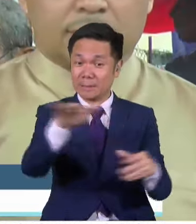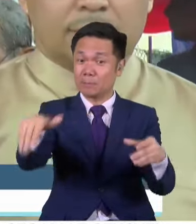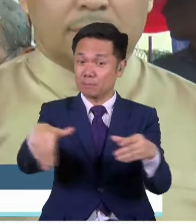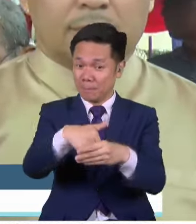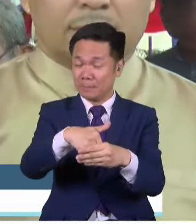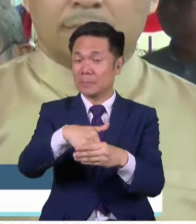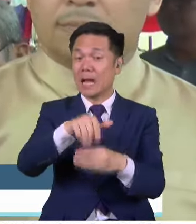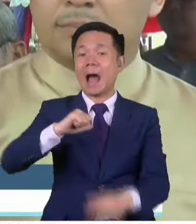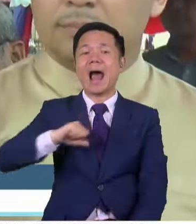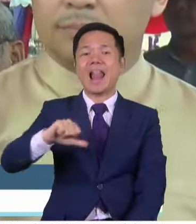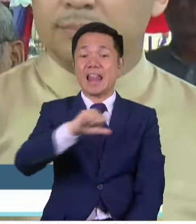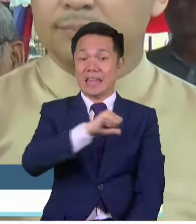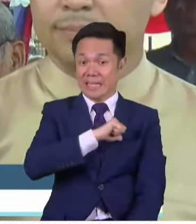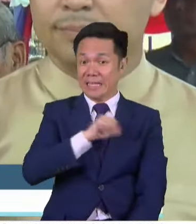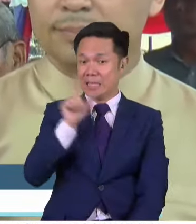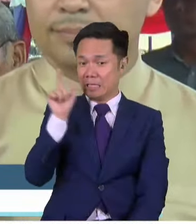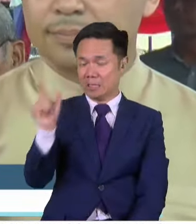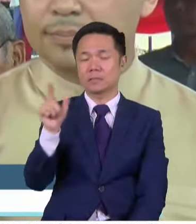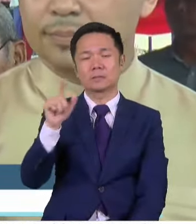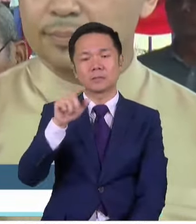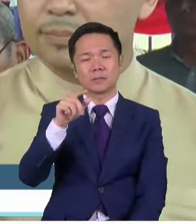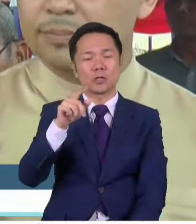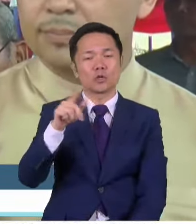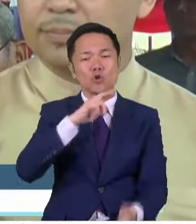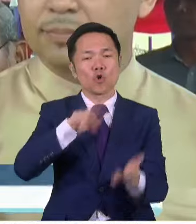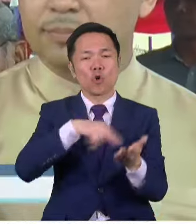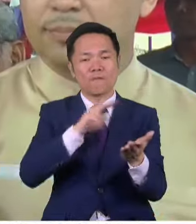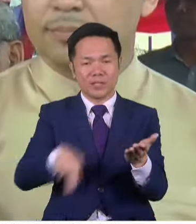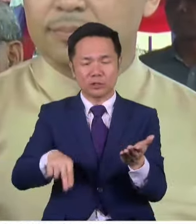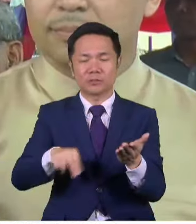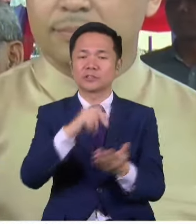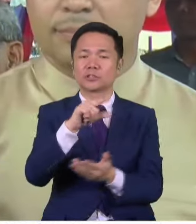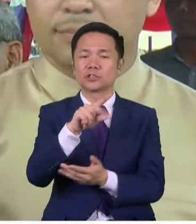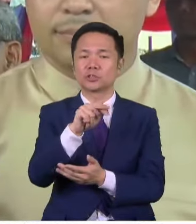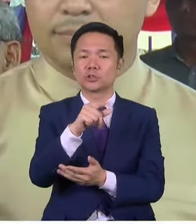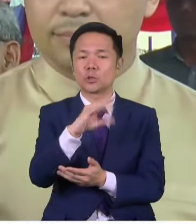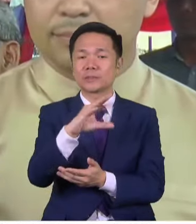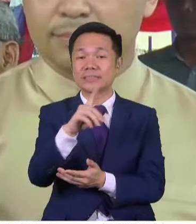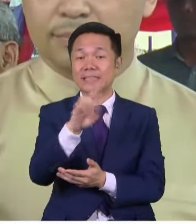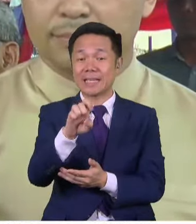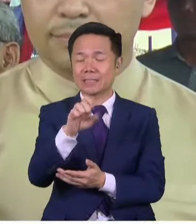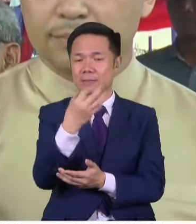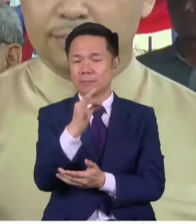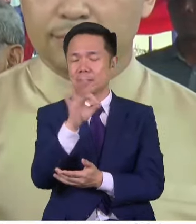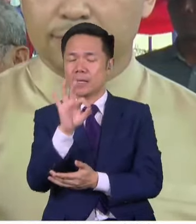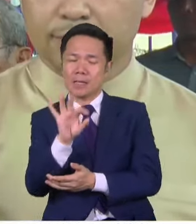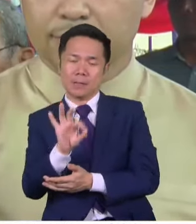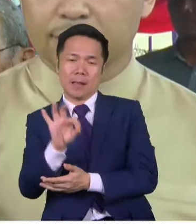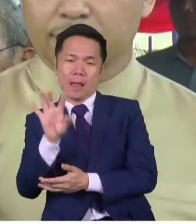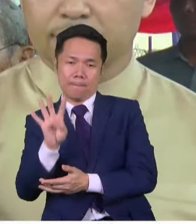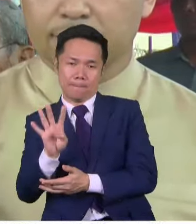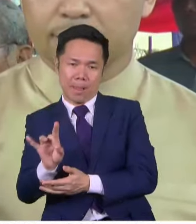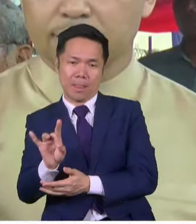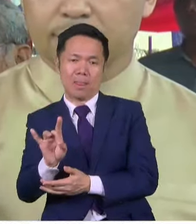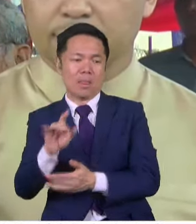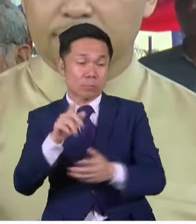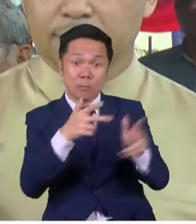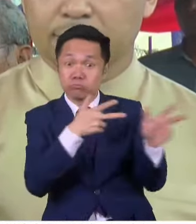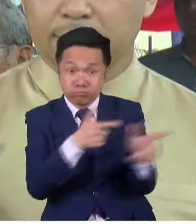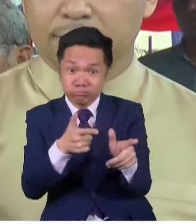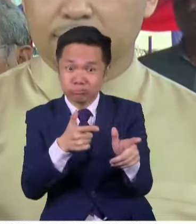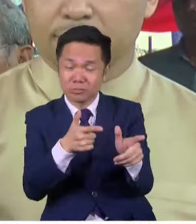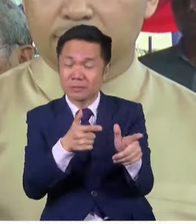negara yang menandatangani convention genoside 1948 tersebut akur kepada